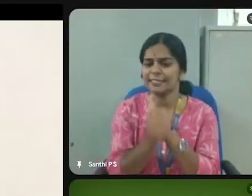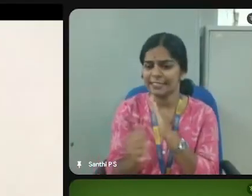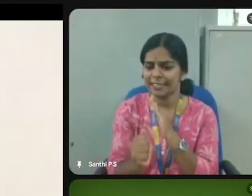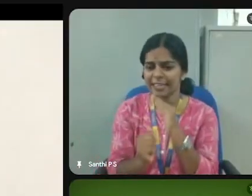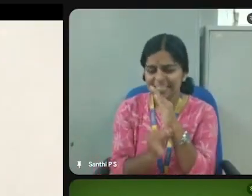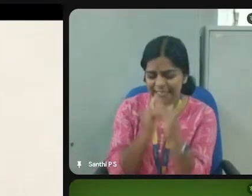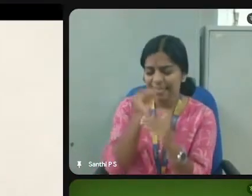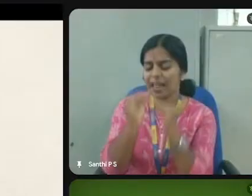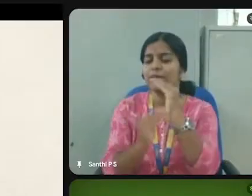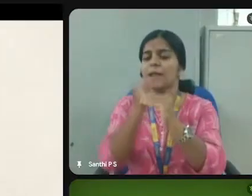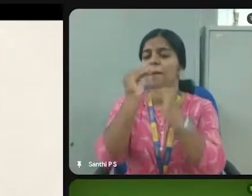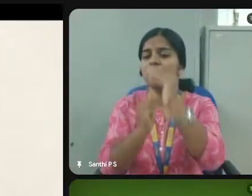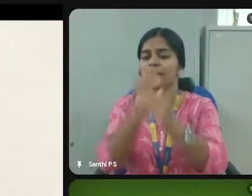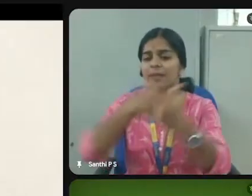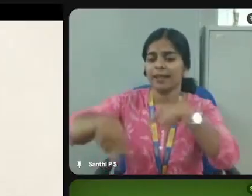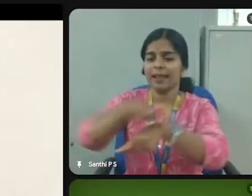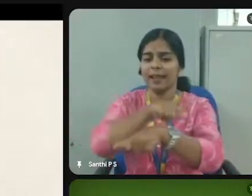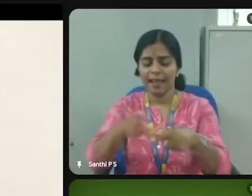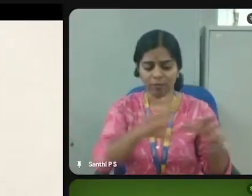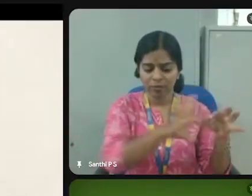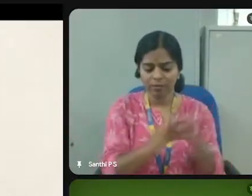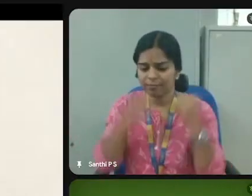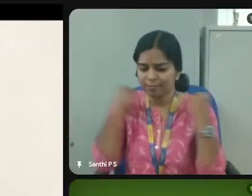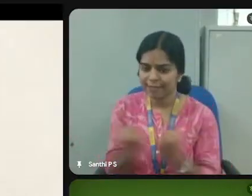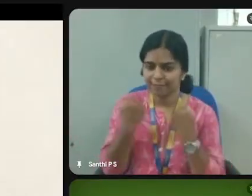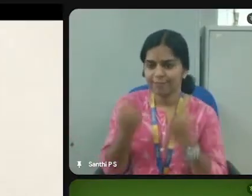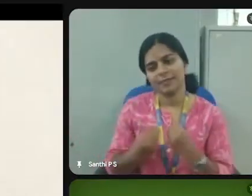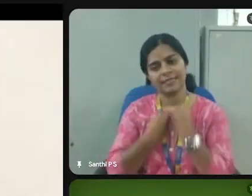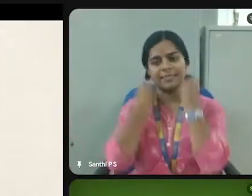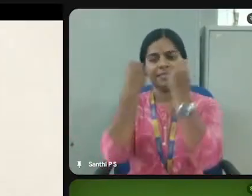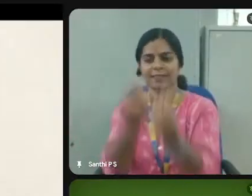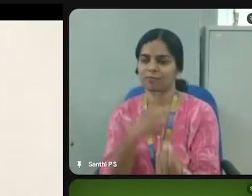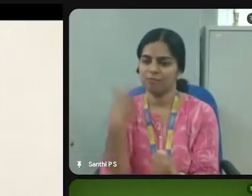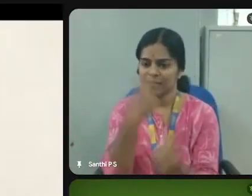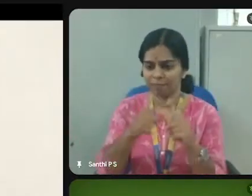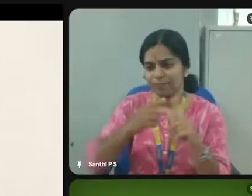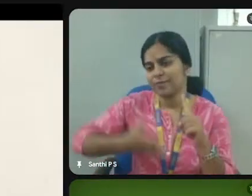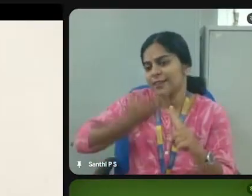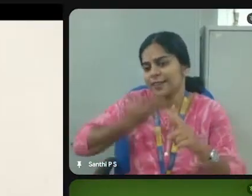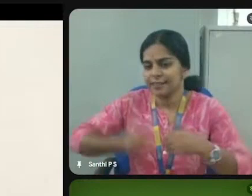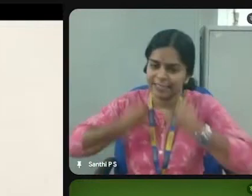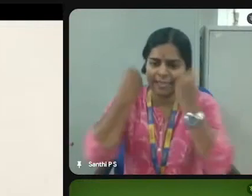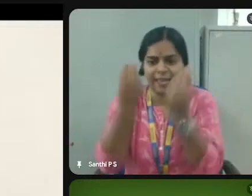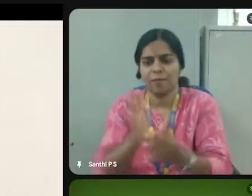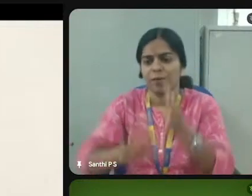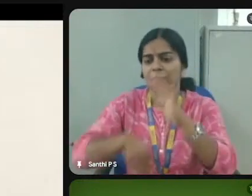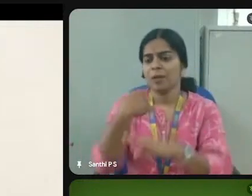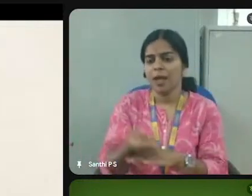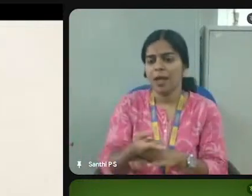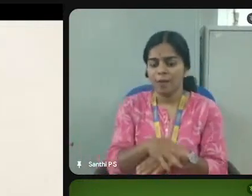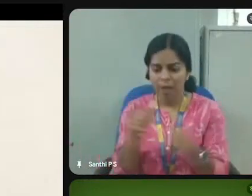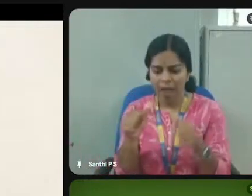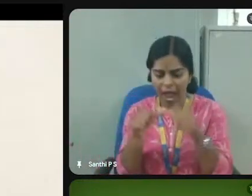ചെയ്യുന്ന രീതിയിലുള്ള ലാംഗ്വേജ് ബേസ്ഡ് ആയിട്ടുള്ള ആക്ടിവിറ്റീസ് ആണ് ഒരു സ്പീച്ച് പത്തോളജിസ്റ്റ് വർക്ക് ചെയ്യുന്നത്. അവരുടെ